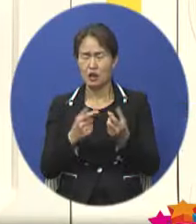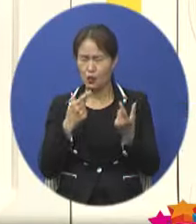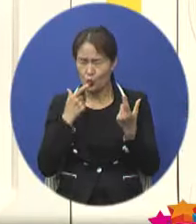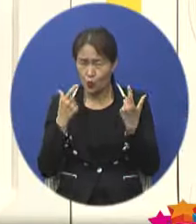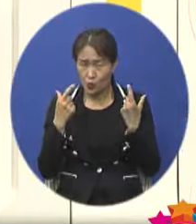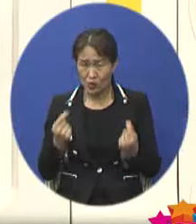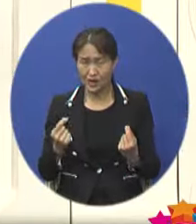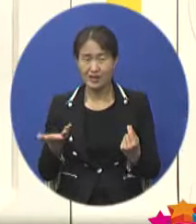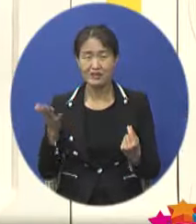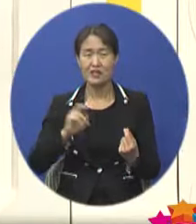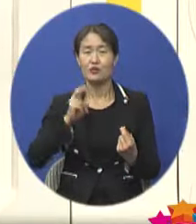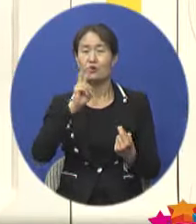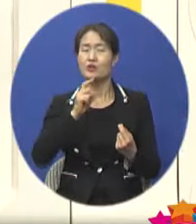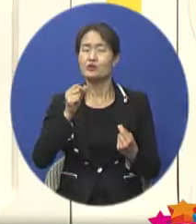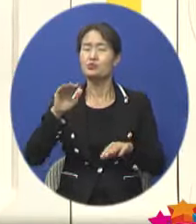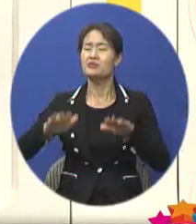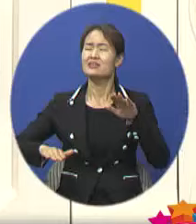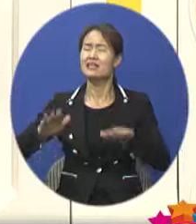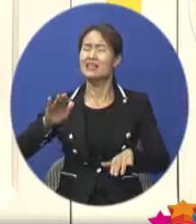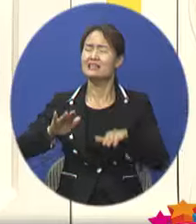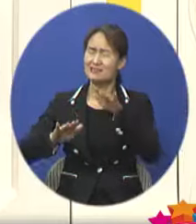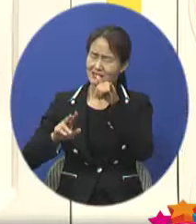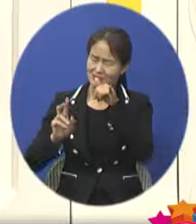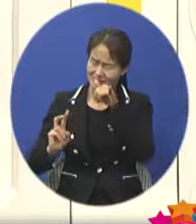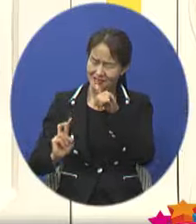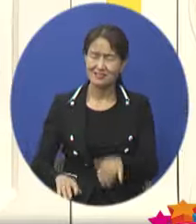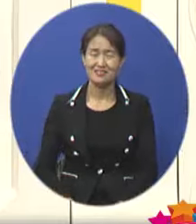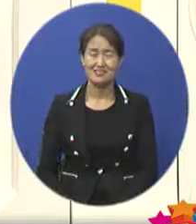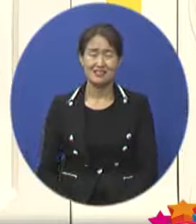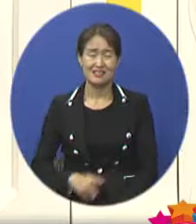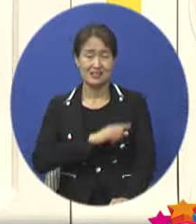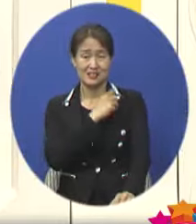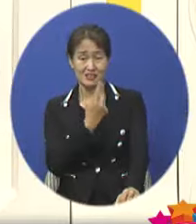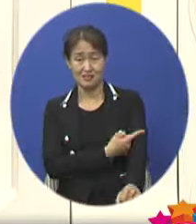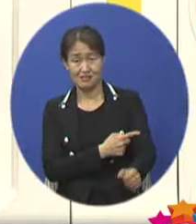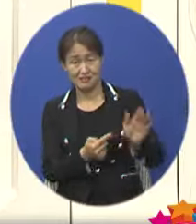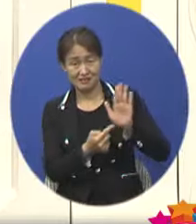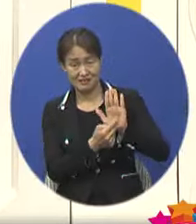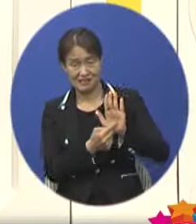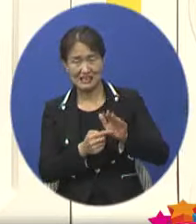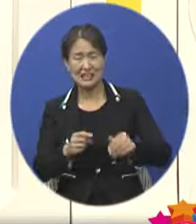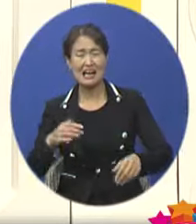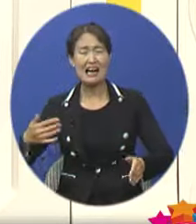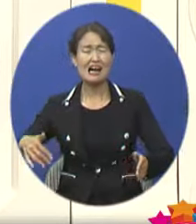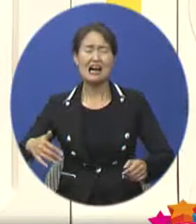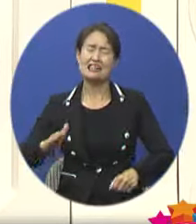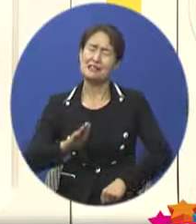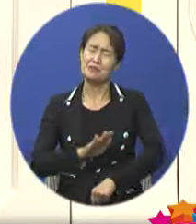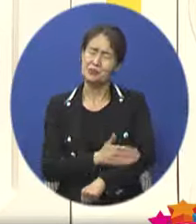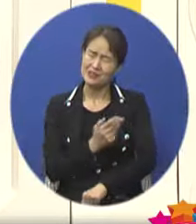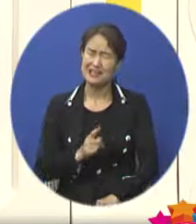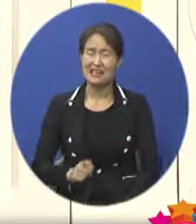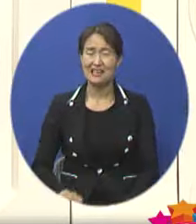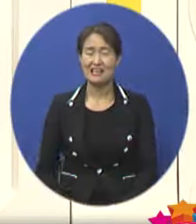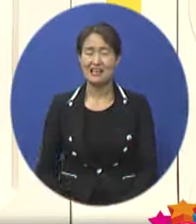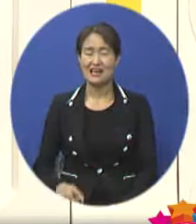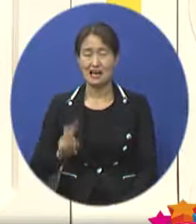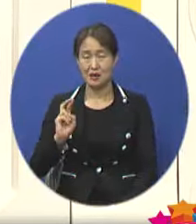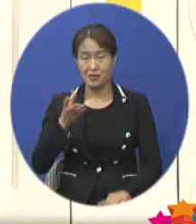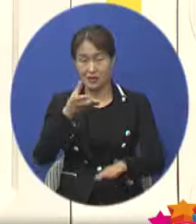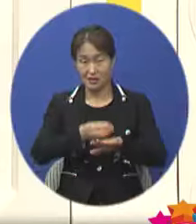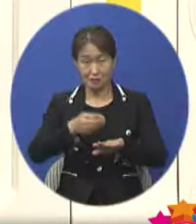네. 음악에서 약간 좀 차이가 있으셔서 아. 예 실력 발휘 제대로 조금 못하신 게 좀 아쉬운데 아, 그랬구나. 예 기계에 아직 안 들어온